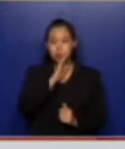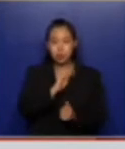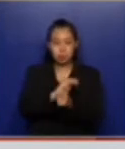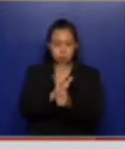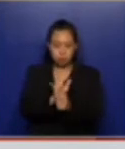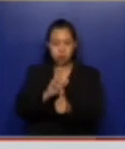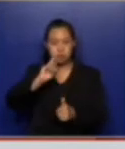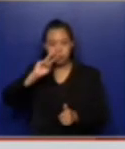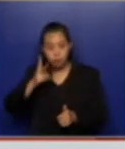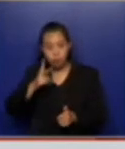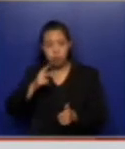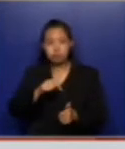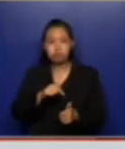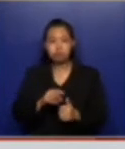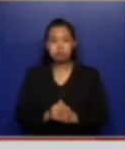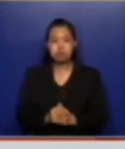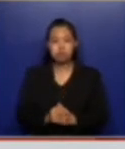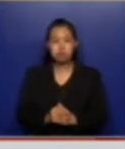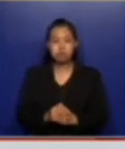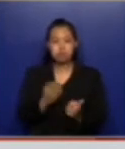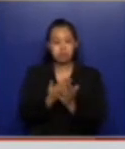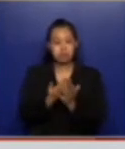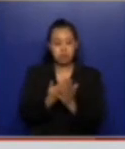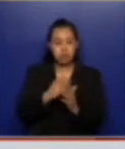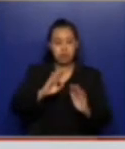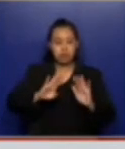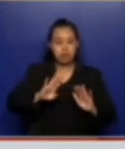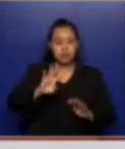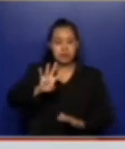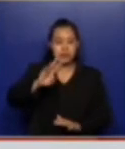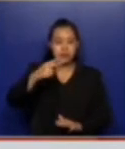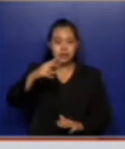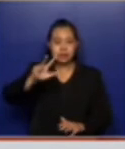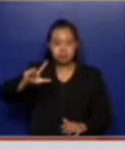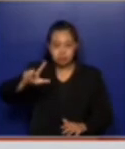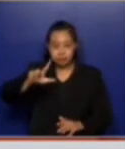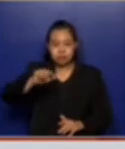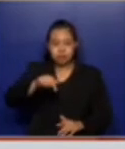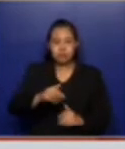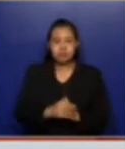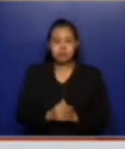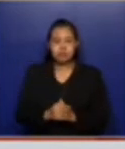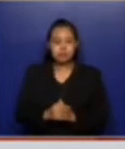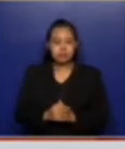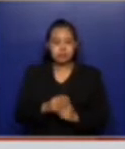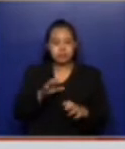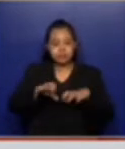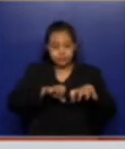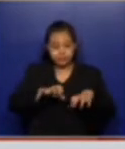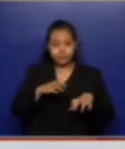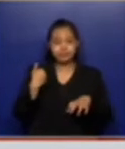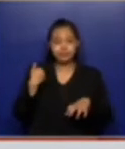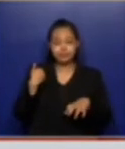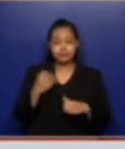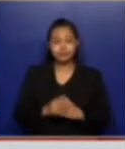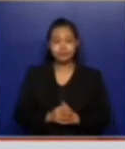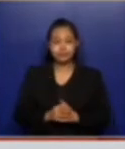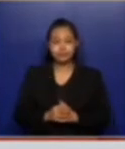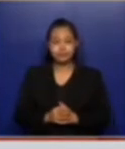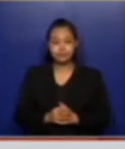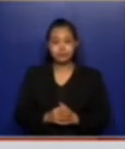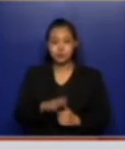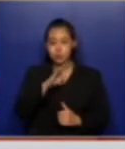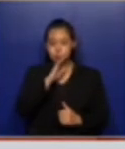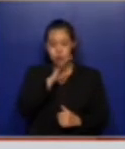ามาอีกรอบ2ท่านเตรียมไว้40,000 ล้านเห็นไหมครับ เงินเหล่านี้ถ้าท่านนำมาพัฒน